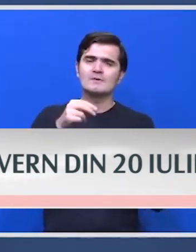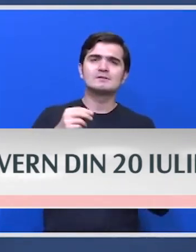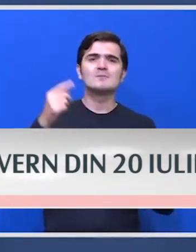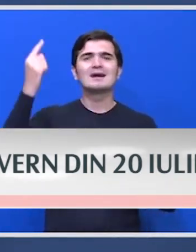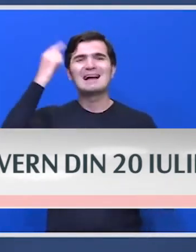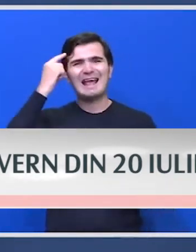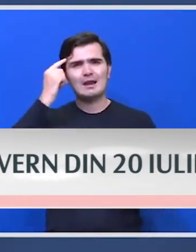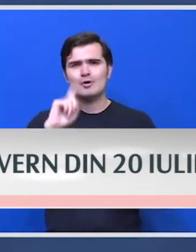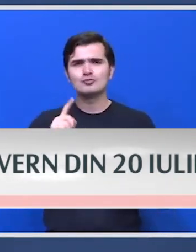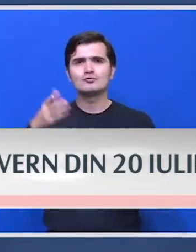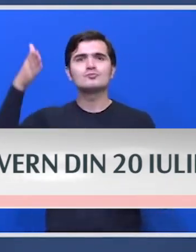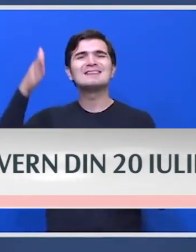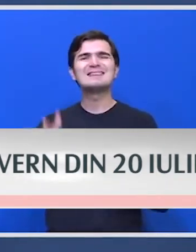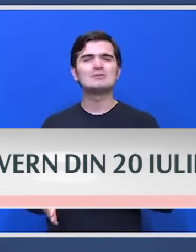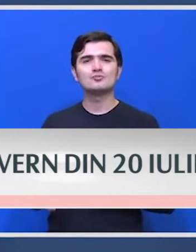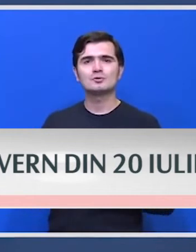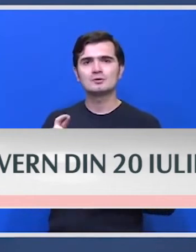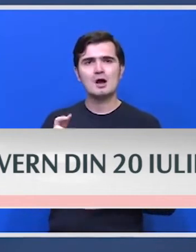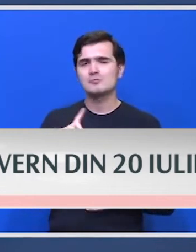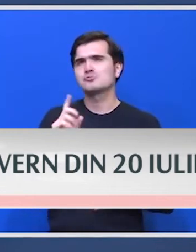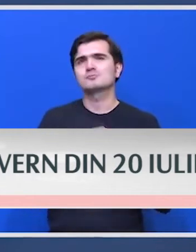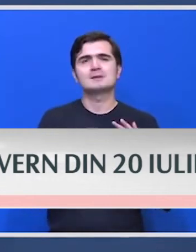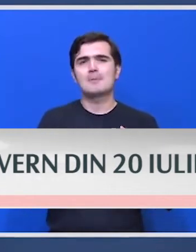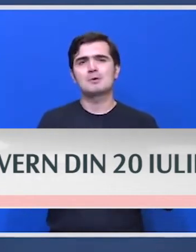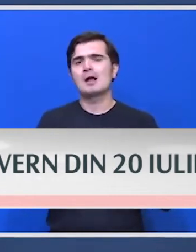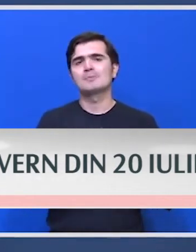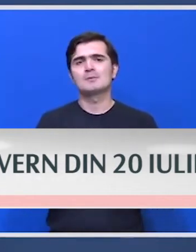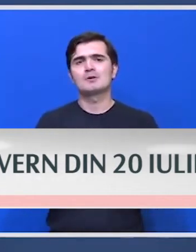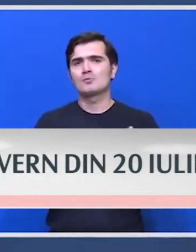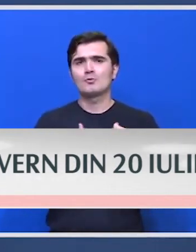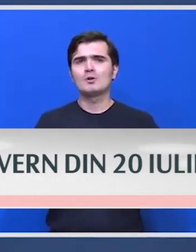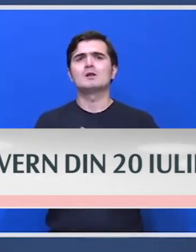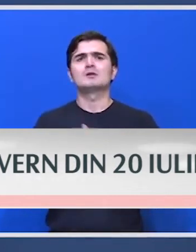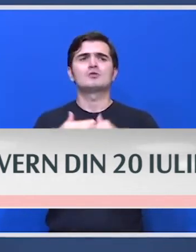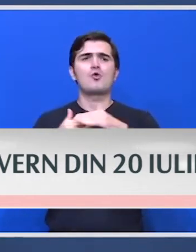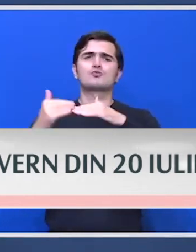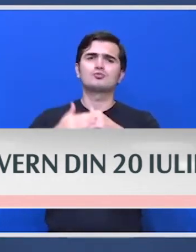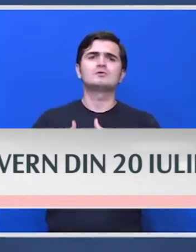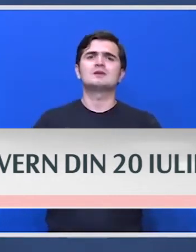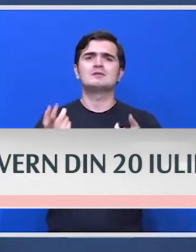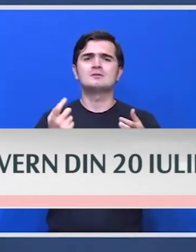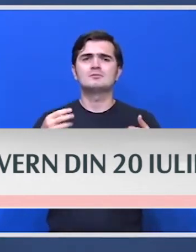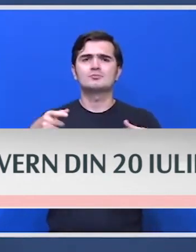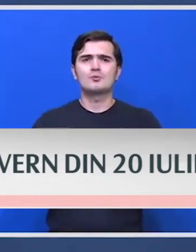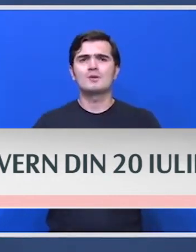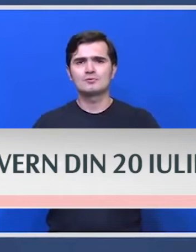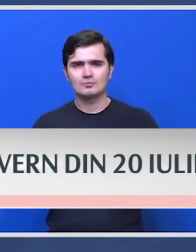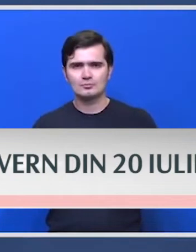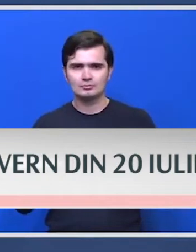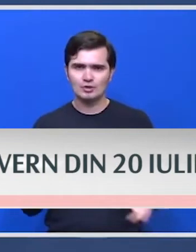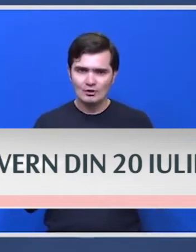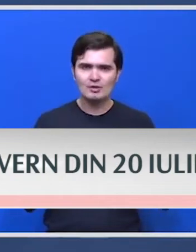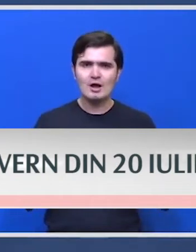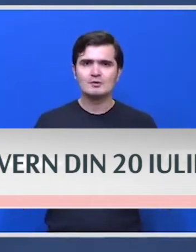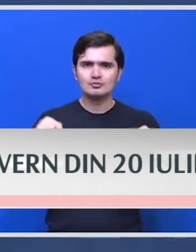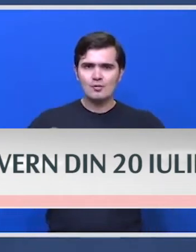ziduri. Dar asta nu înseamnă că am terminat cu problemele de infrastructură ale cercetării și prin